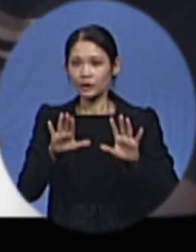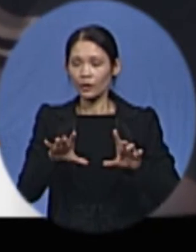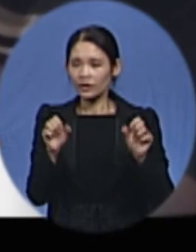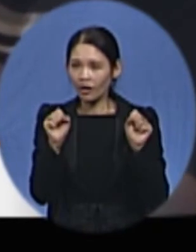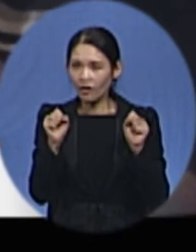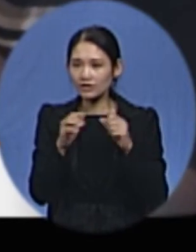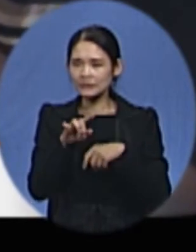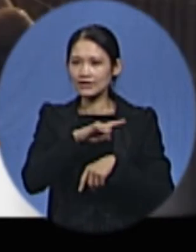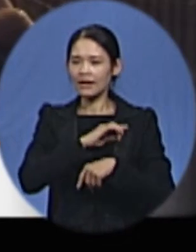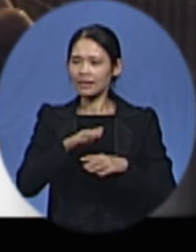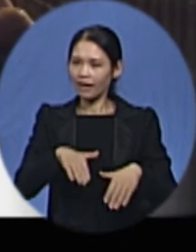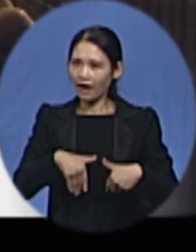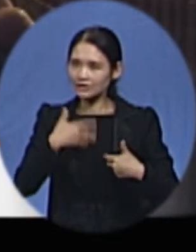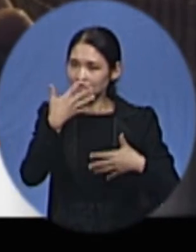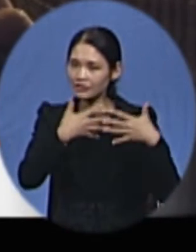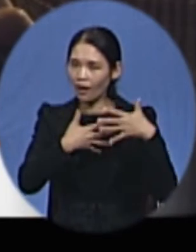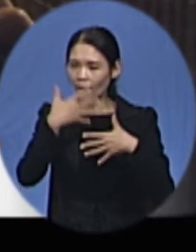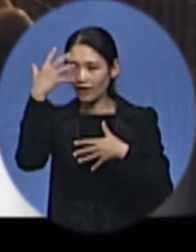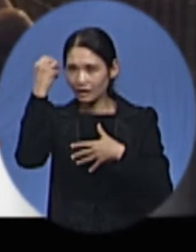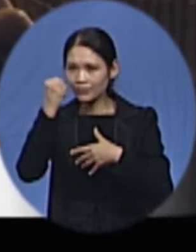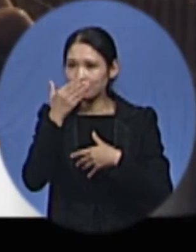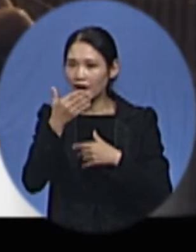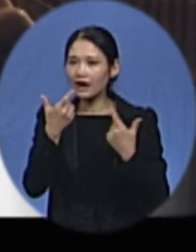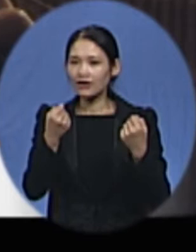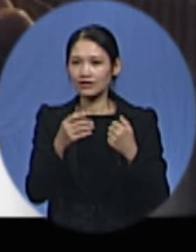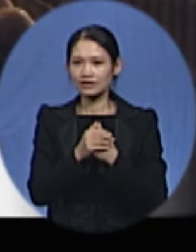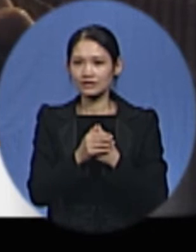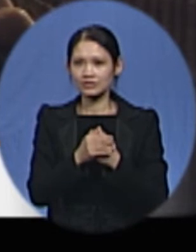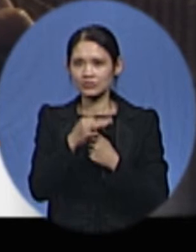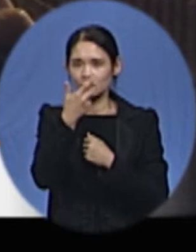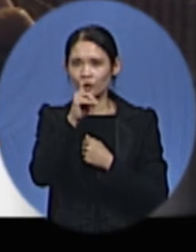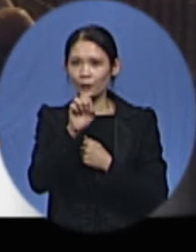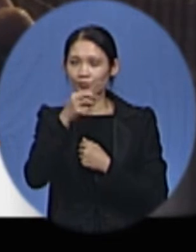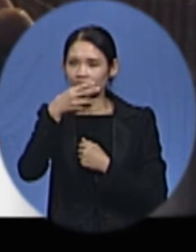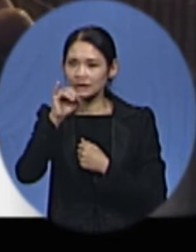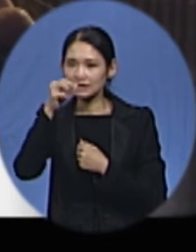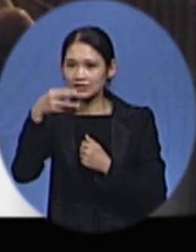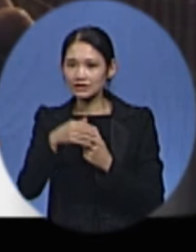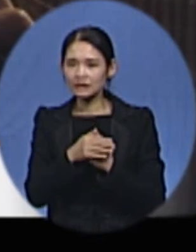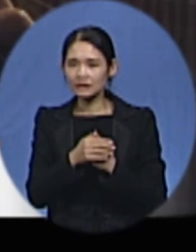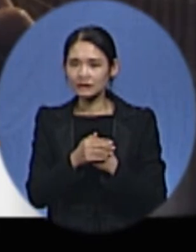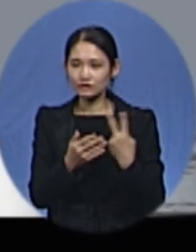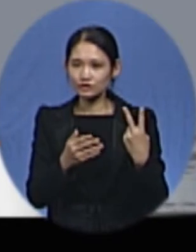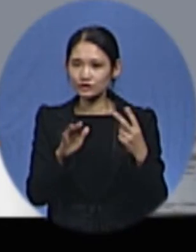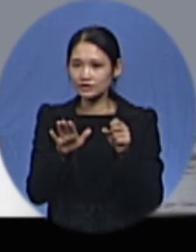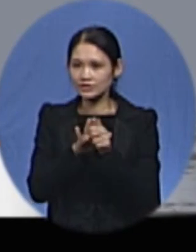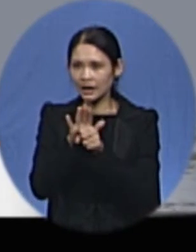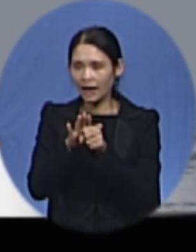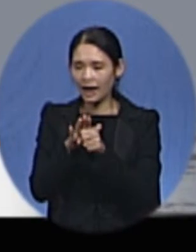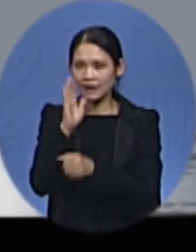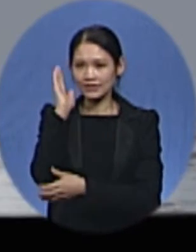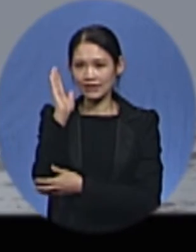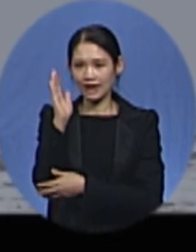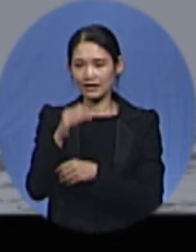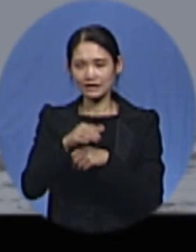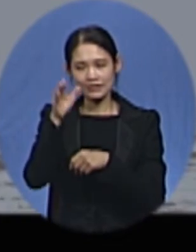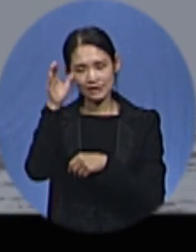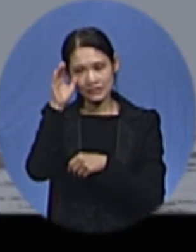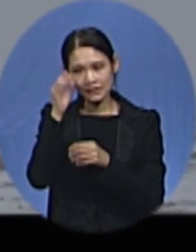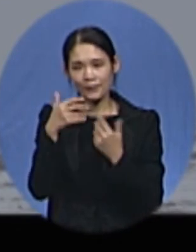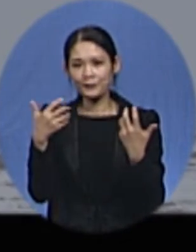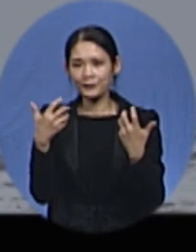올겨울 가장 따뜻한 영화로 기억될 영화 톰과 릴리. 착한 두 사람의 러브스토리가 곧 기대